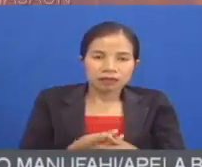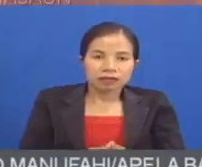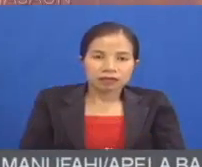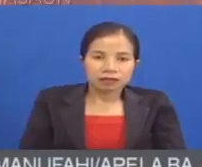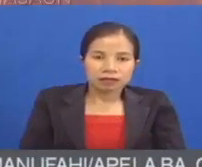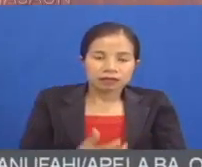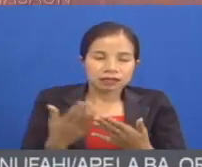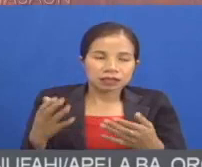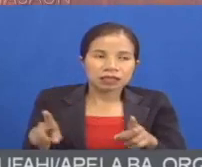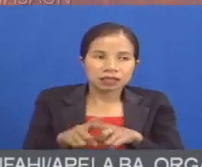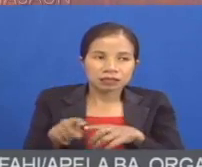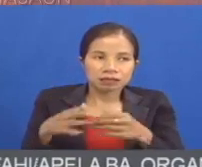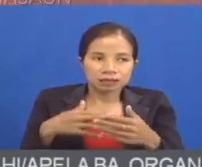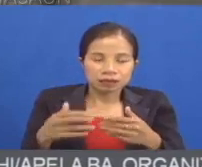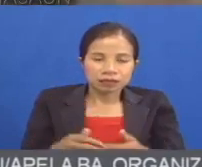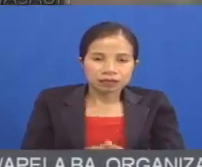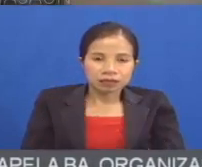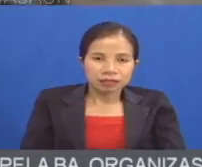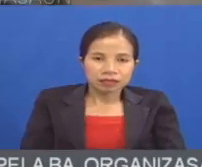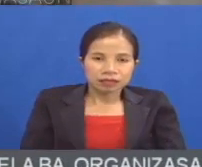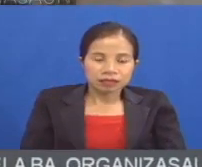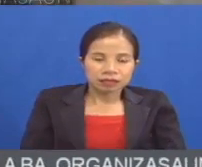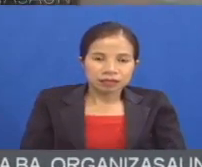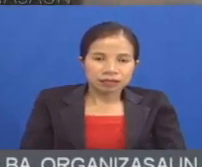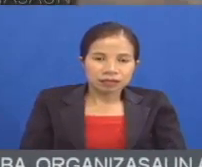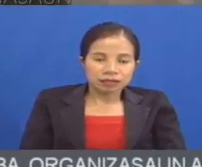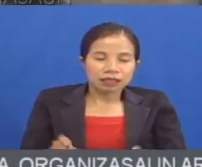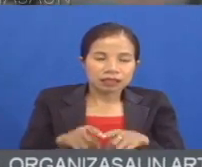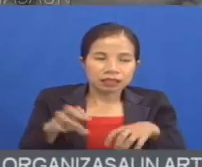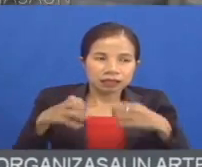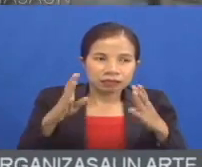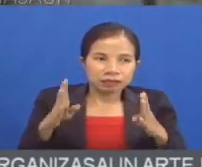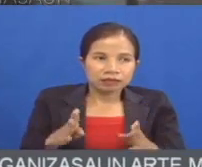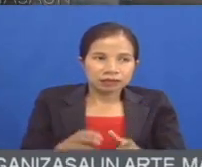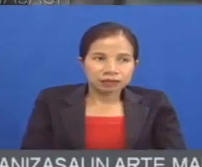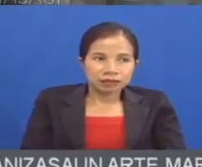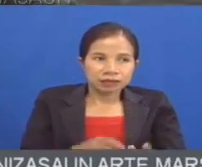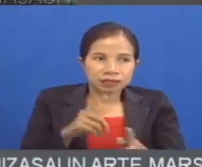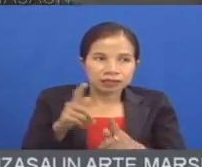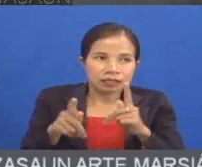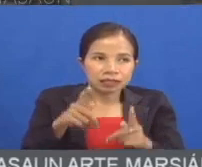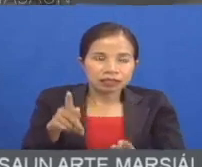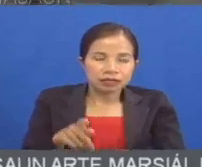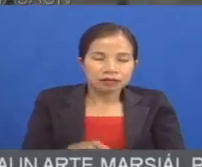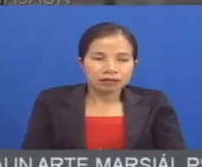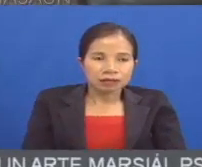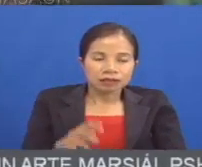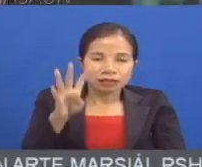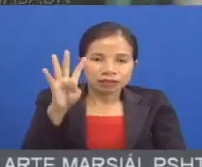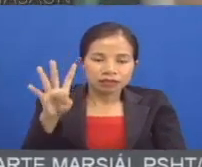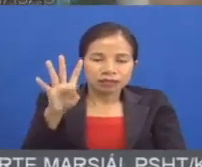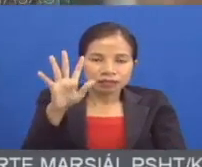si normal kala si normal kita bisa terbalik dua ribu lebih mahal service ini mana yang kira mana emang naik hat